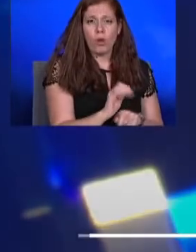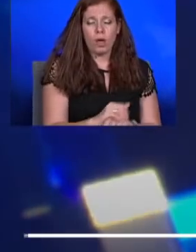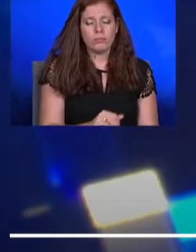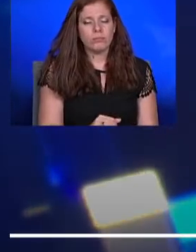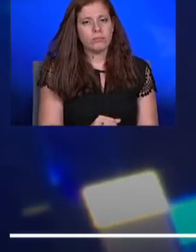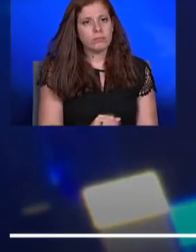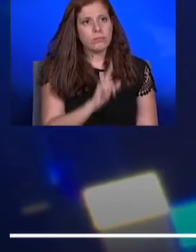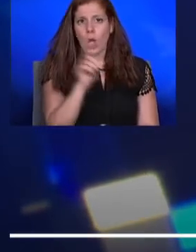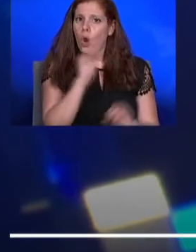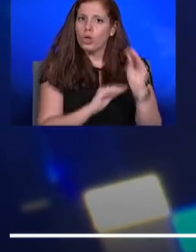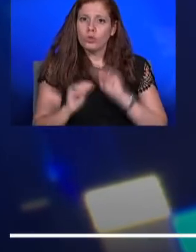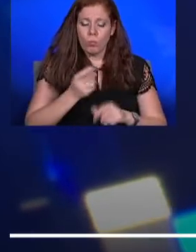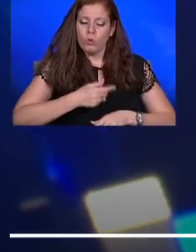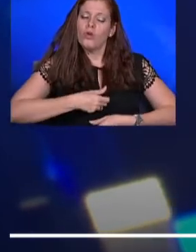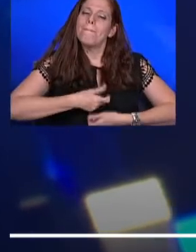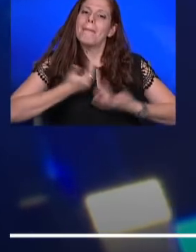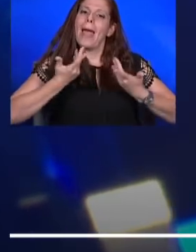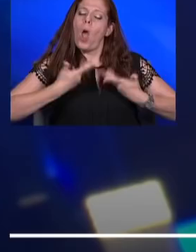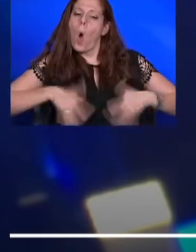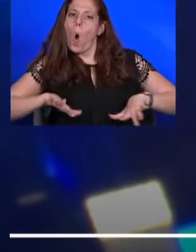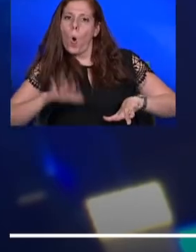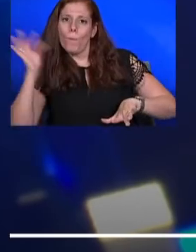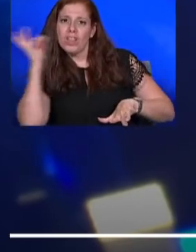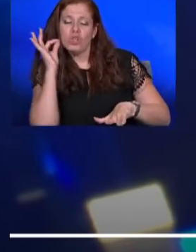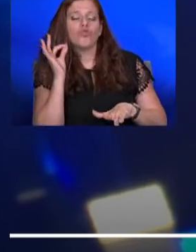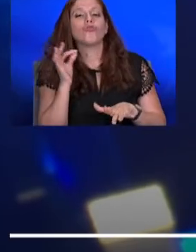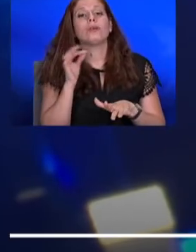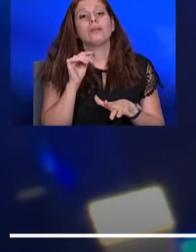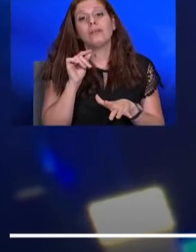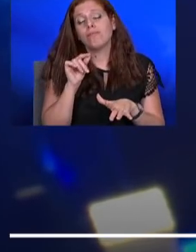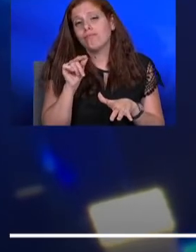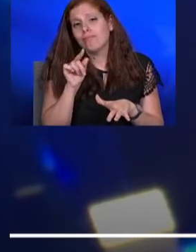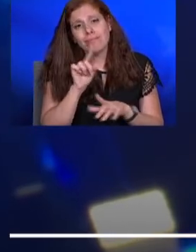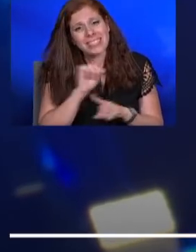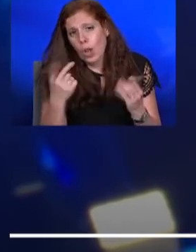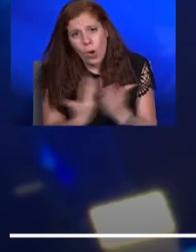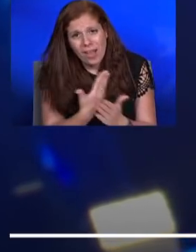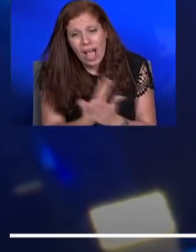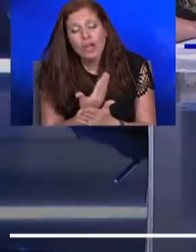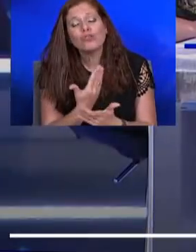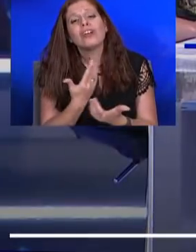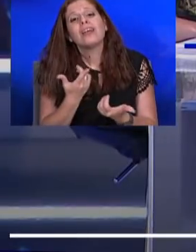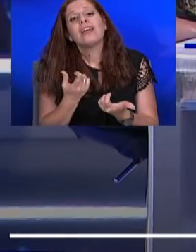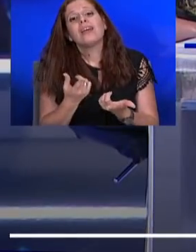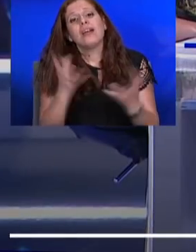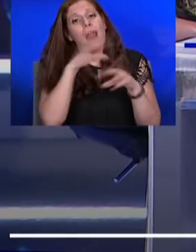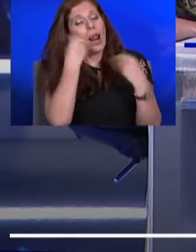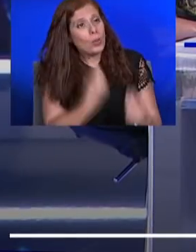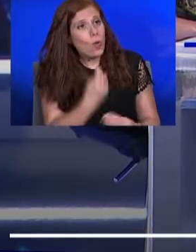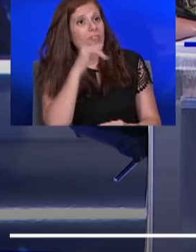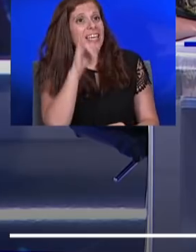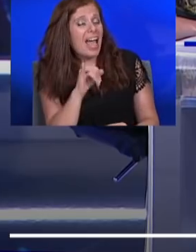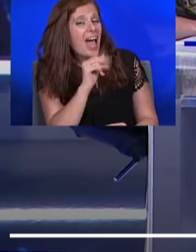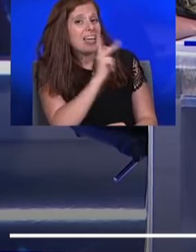ממחאה פוליטית ולא הסנסציה שהוא מעורר, זה לא חדש. לילה טוב ליערה קידר, עוצרת והיסטוריונית